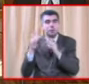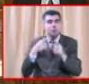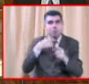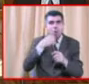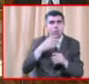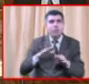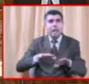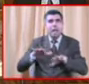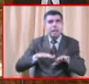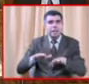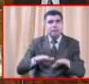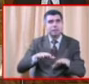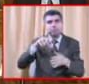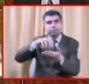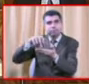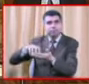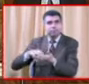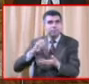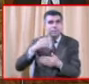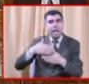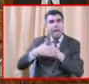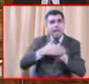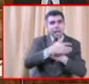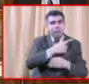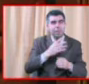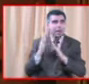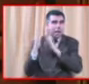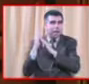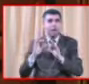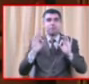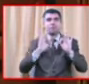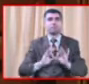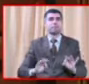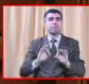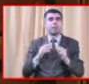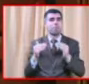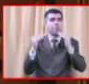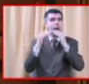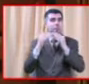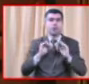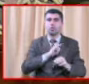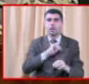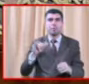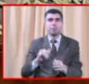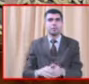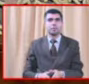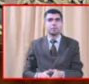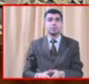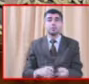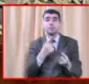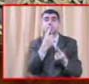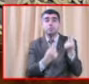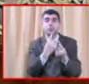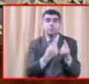تارودانت في مناطق اخرى السيد الوزير. اذا ما كاينش تكافؤ الفرص. وشكرا. هل هناك من تعقيب